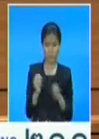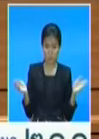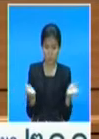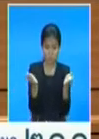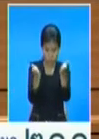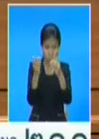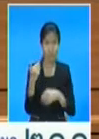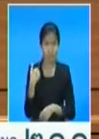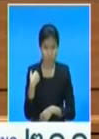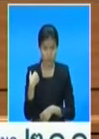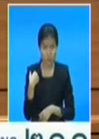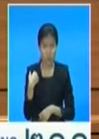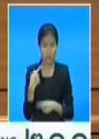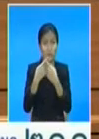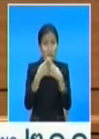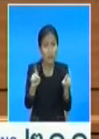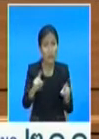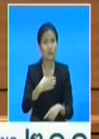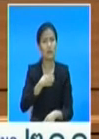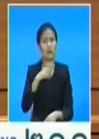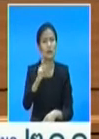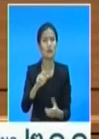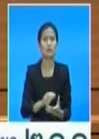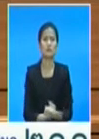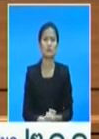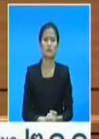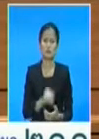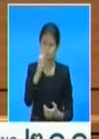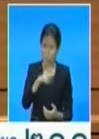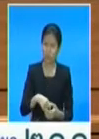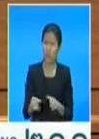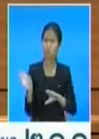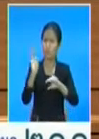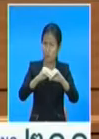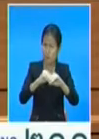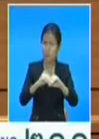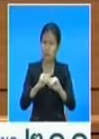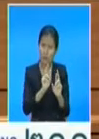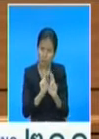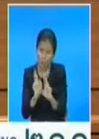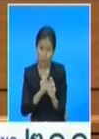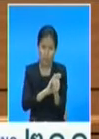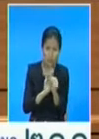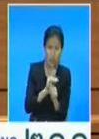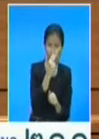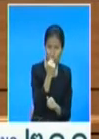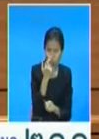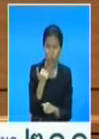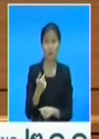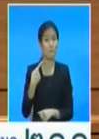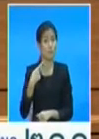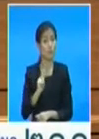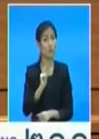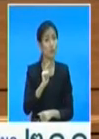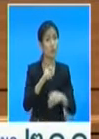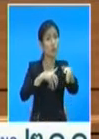าวเหยียดเนี่ยนะฮะแต่อยากกราบเรียนว่าต้องเพิ่มเติมให้รอบครอบมากยิ่งขึ้นประโยชน์ท่านประโยชน์เรา